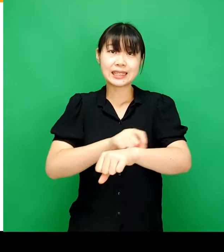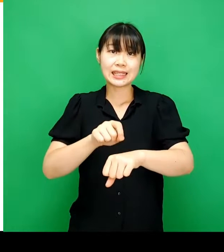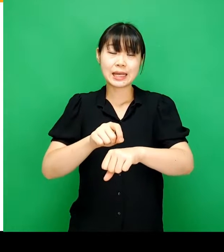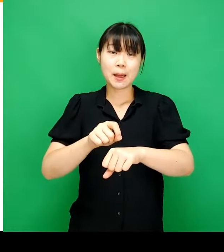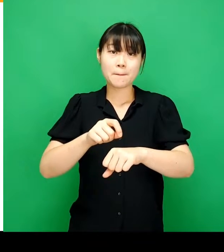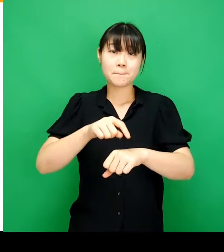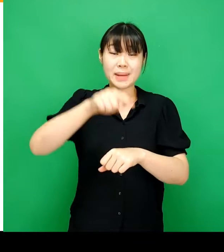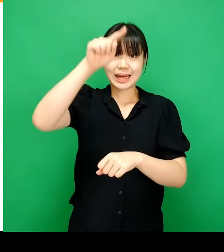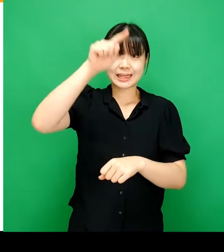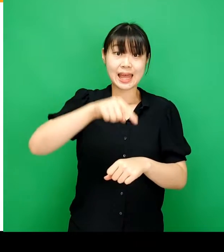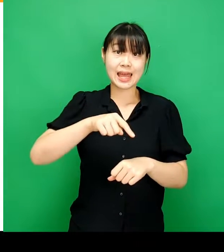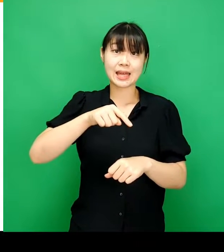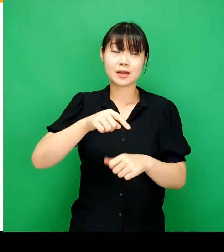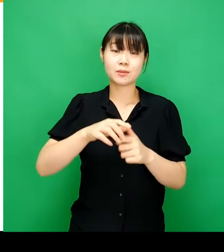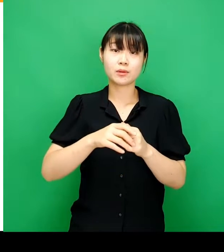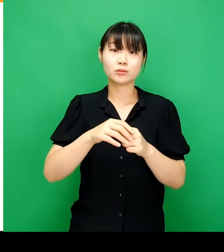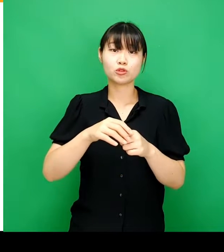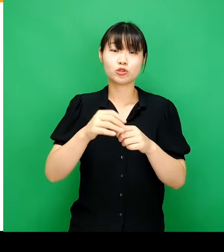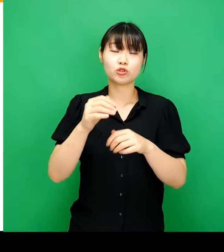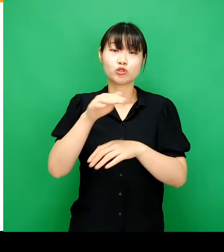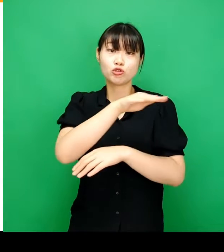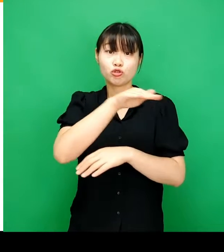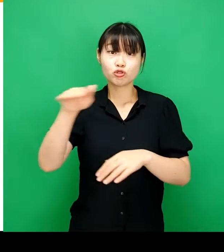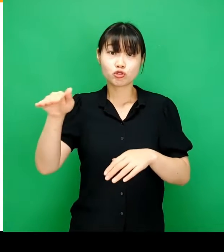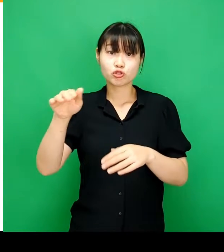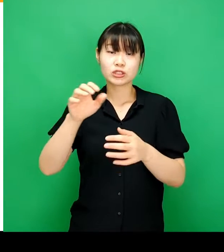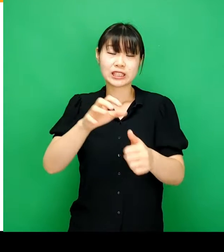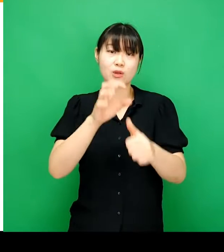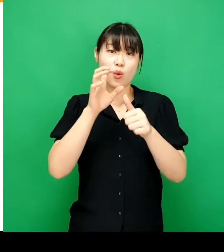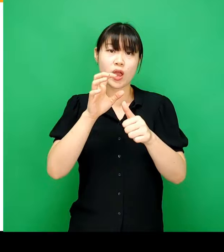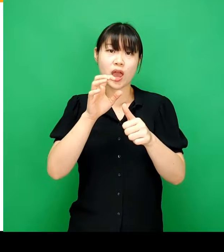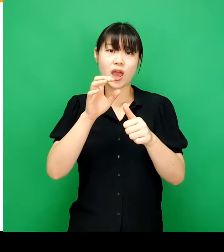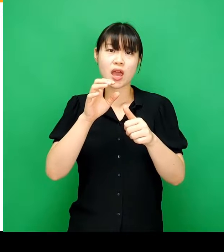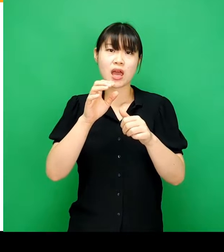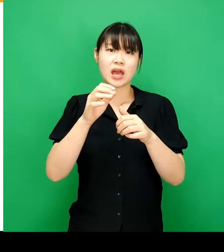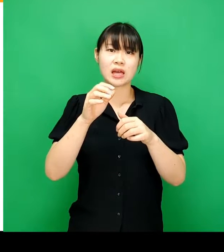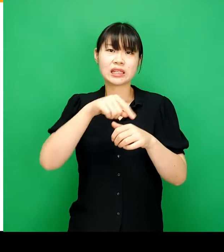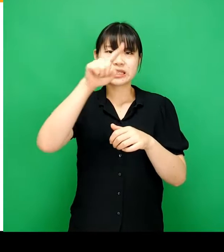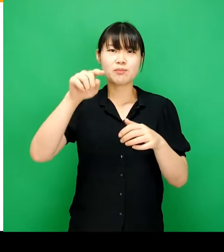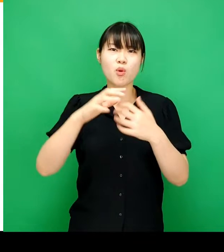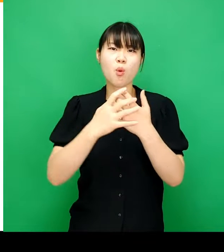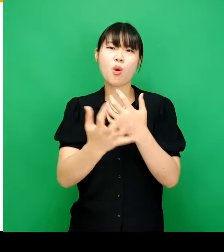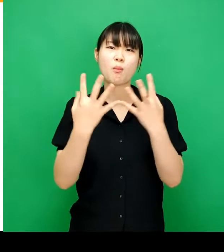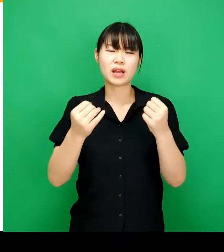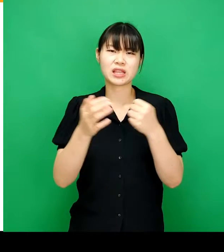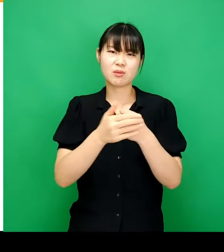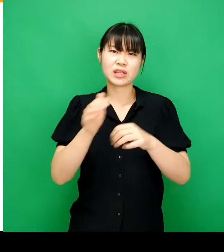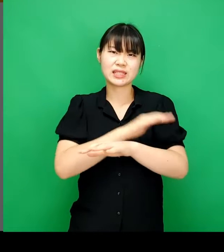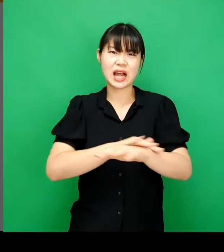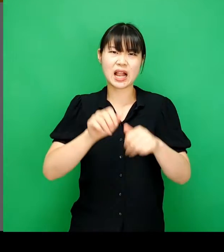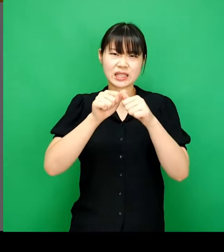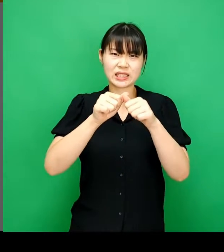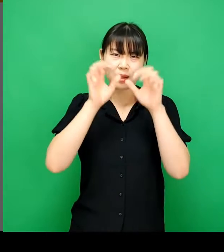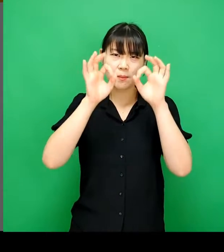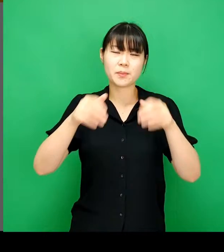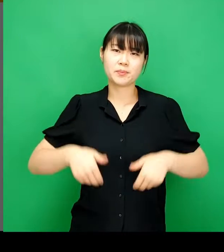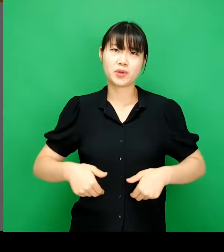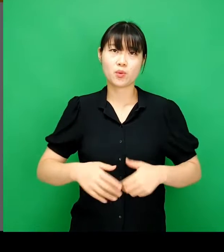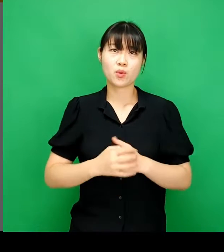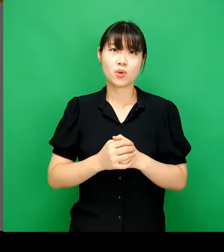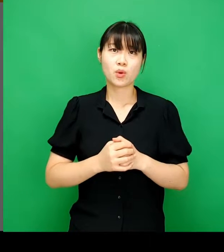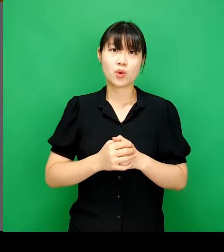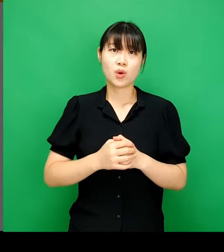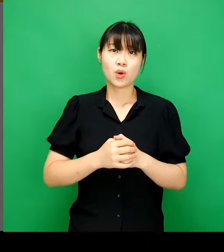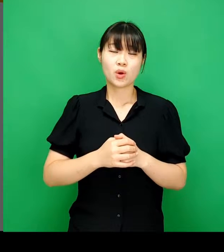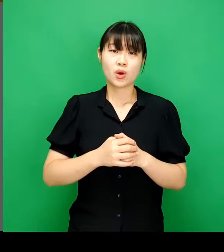크죠. 특히 막대 그래프의 경우 축을 이용해 그래프를 왜곡하는 경우가 많기 때문에 축을 항상